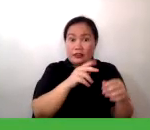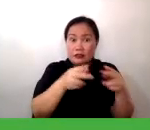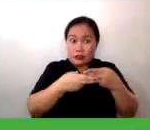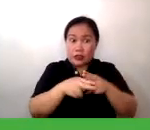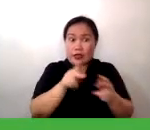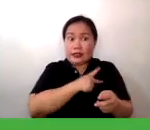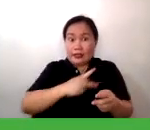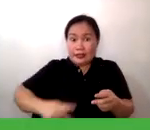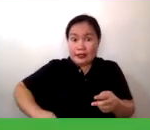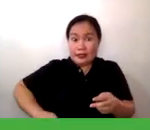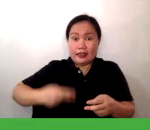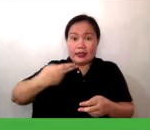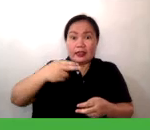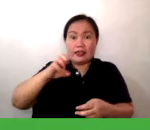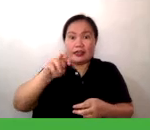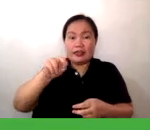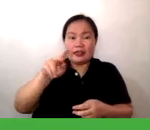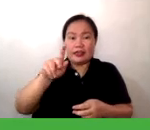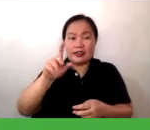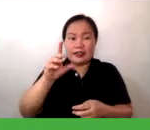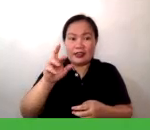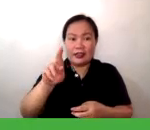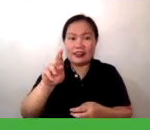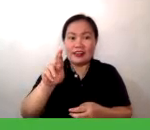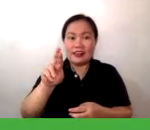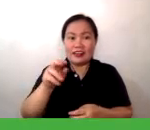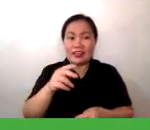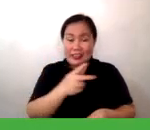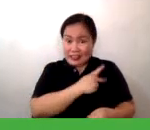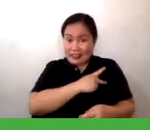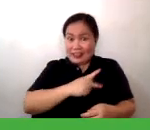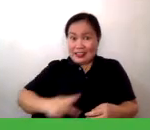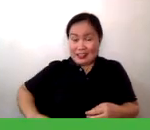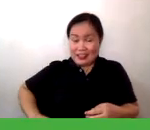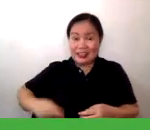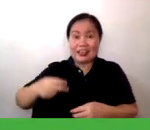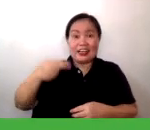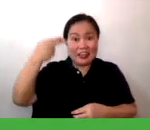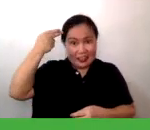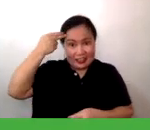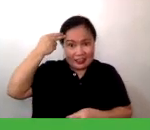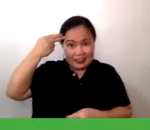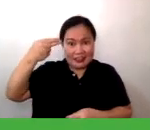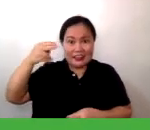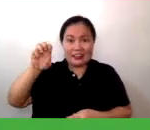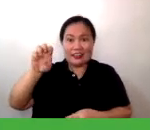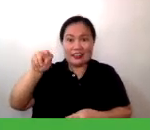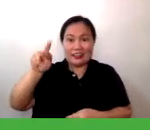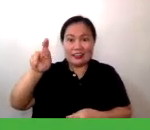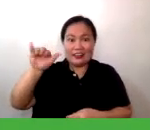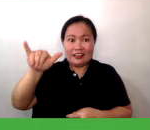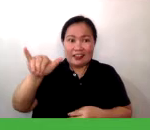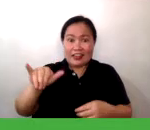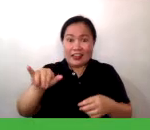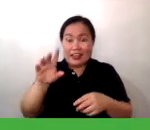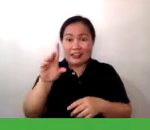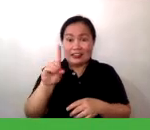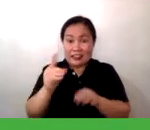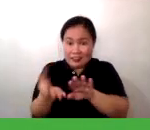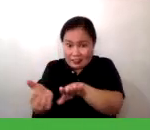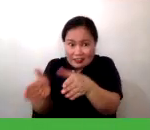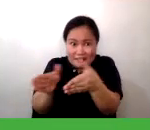King Henry died by drinking chocolate milk. So, King Henry